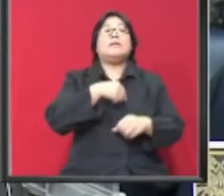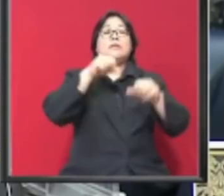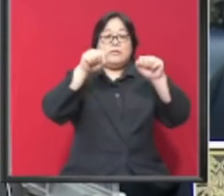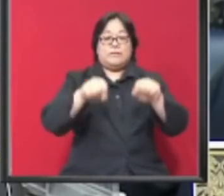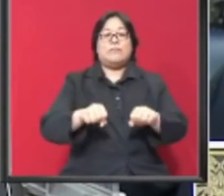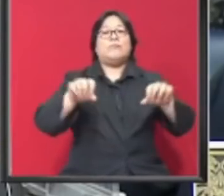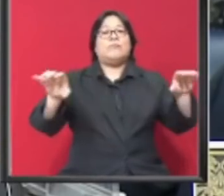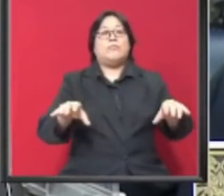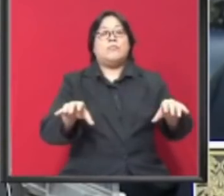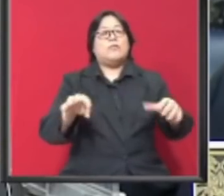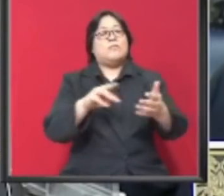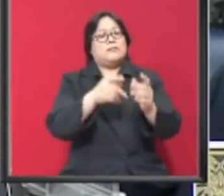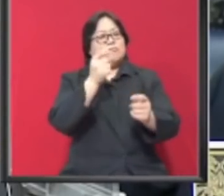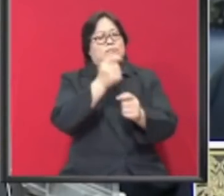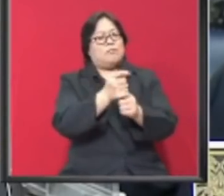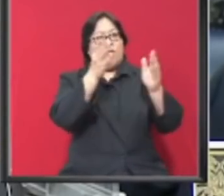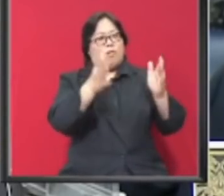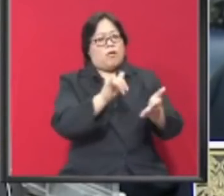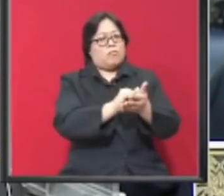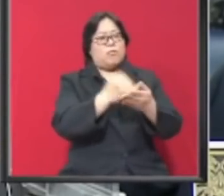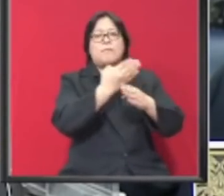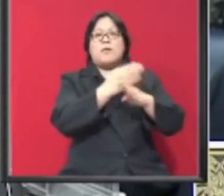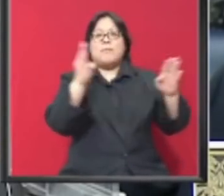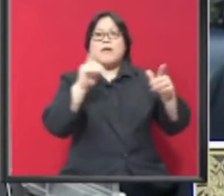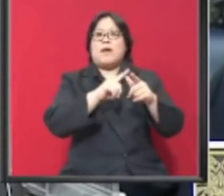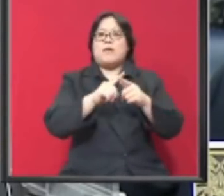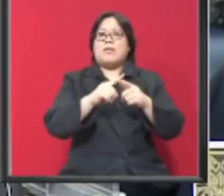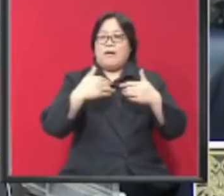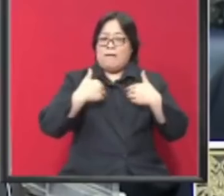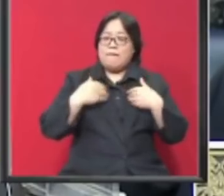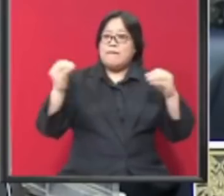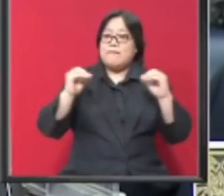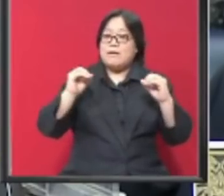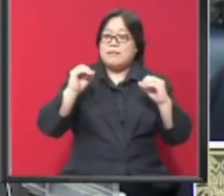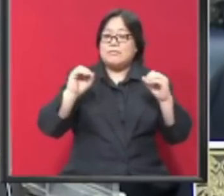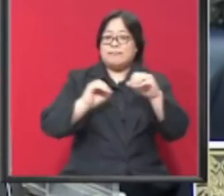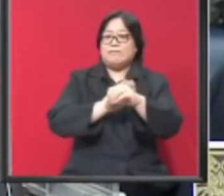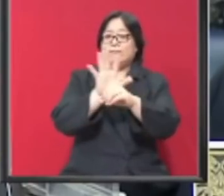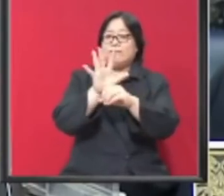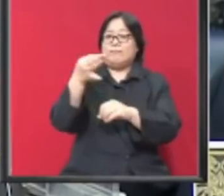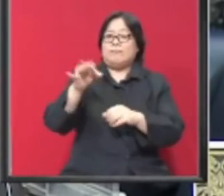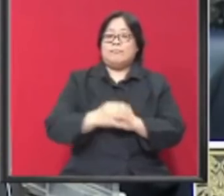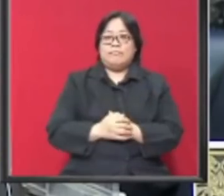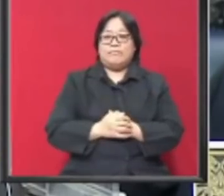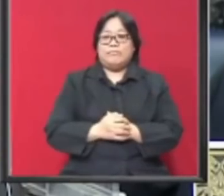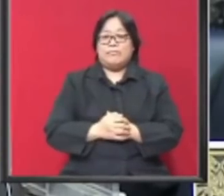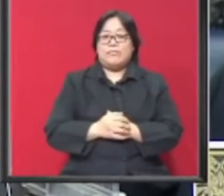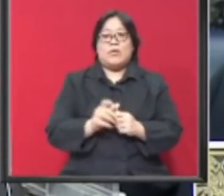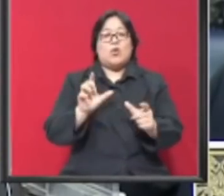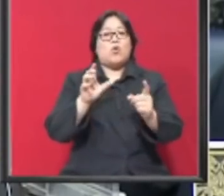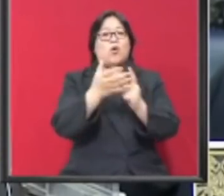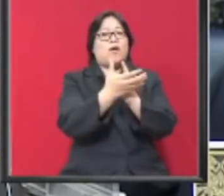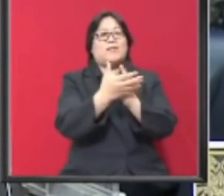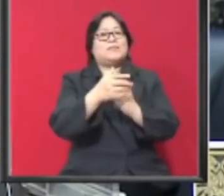Tentukan seseorang itu bebas atau tidak dari gigit jangkitan korentin tidak